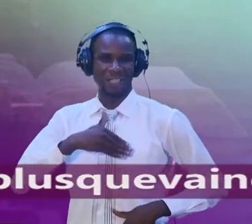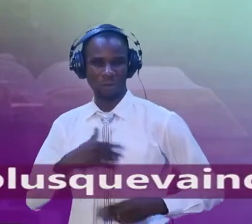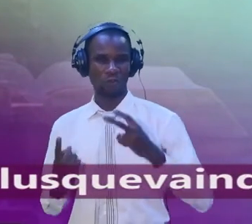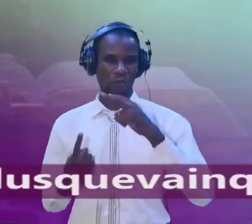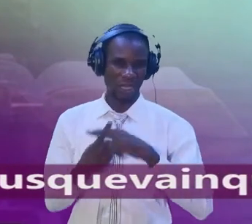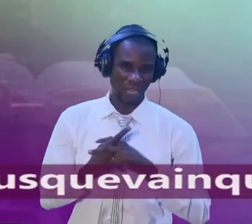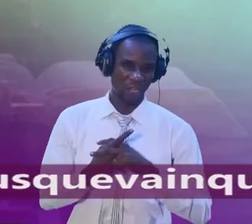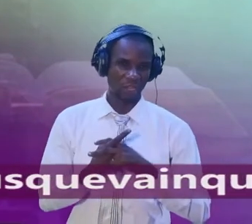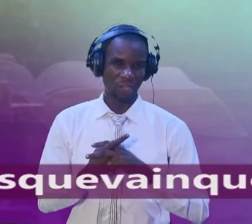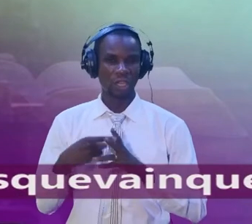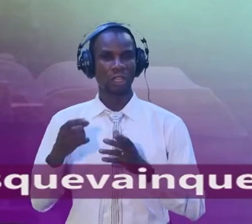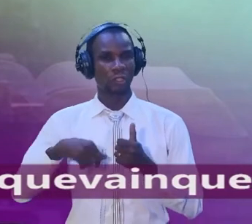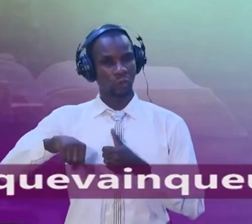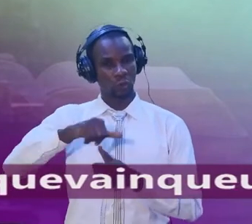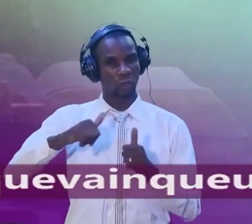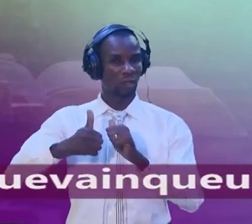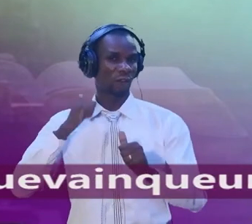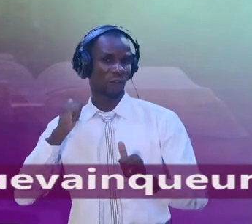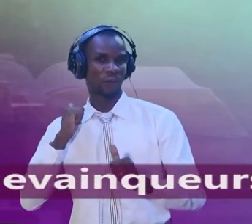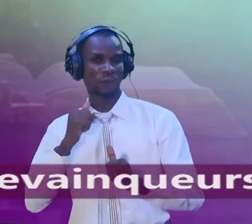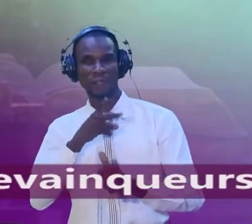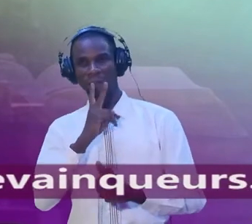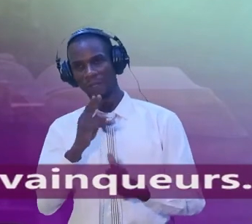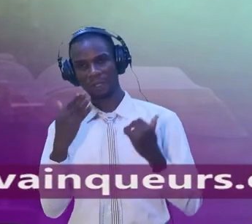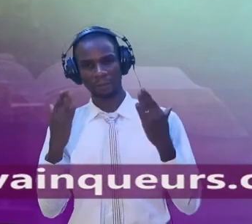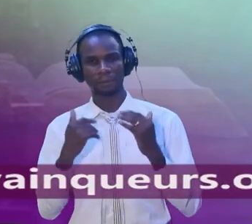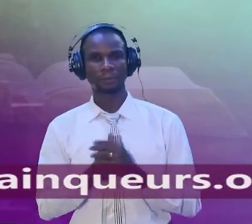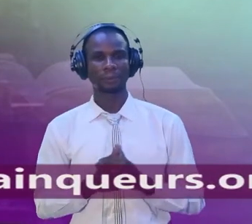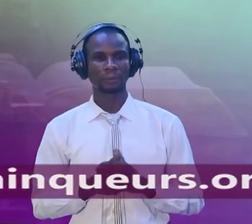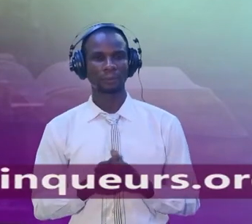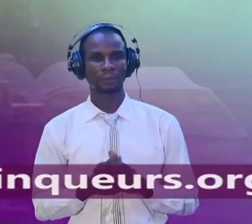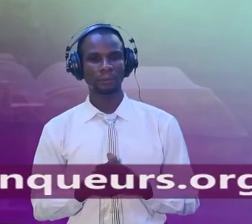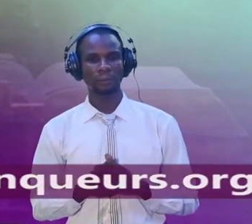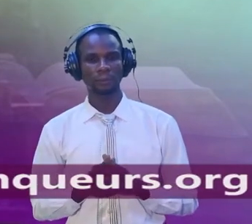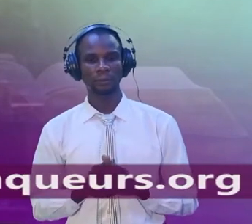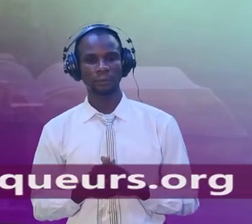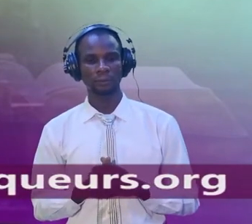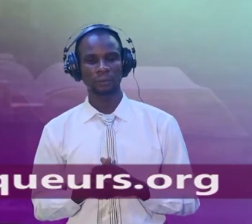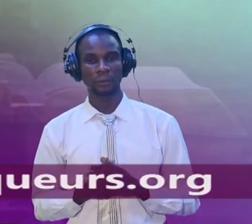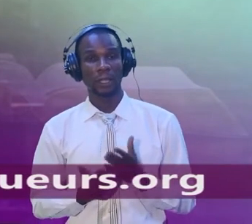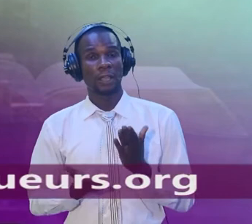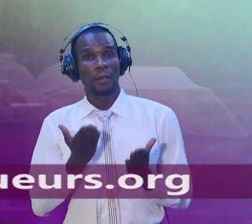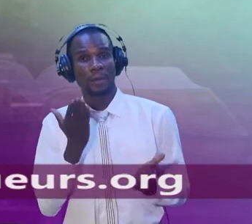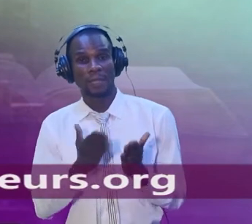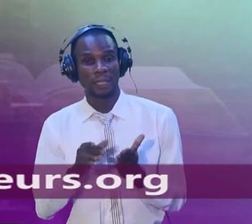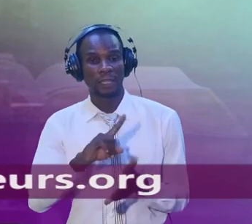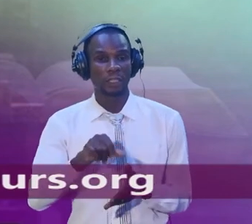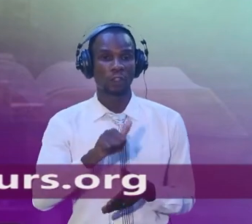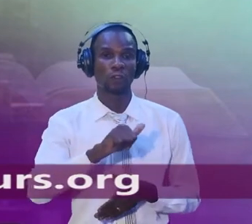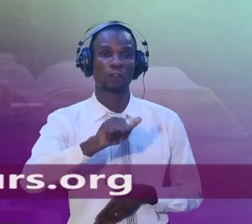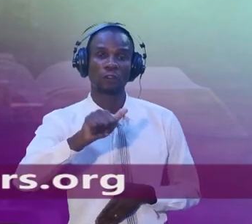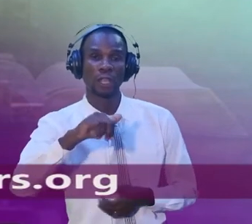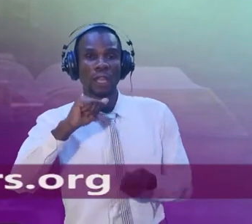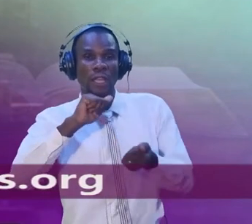ili tusiwe watu ambao wanafuata hisia au mazoezi ya kawaida ya ulimwengu.